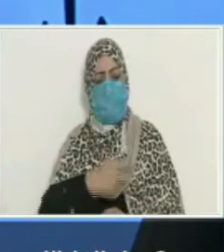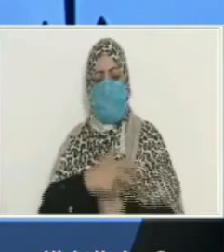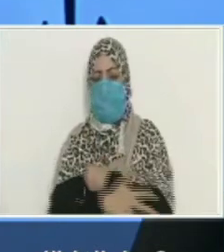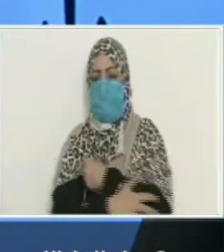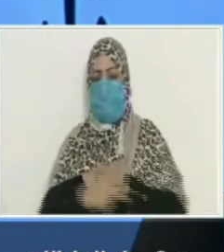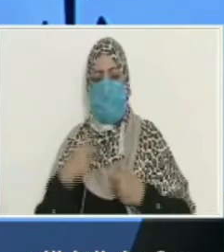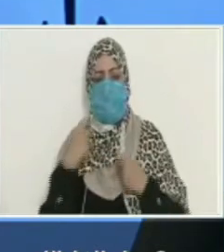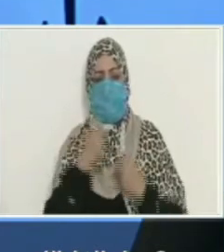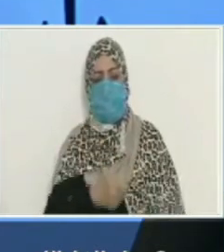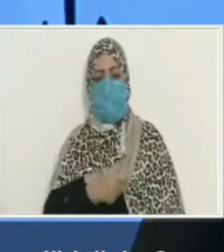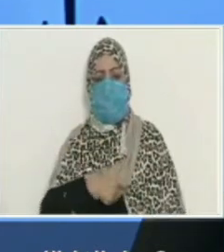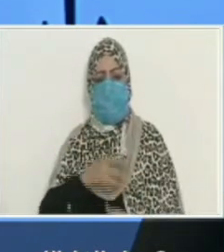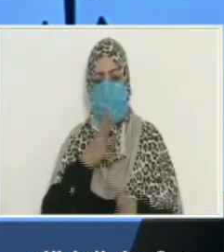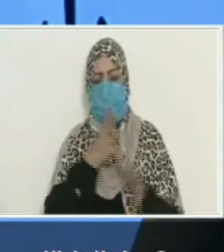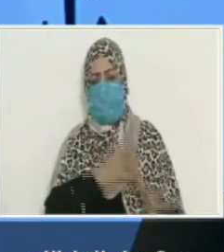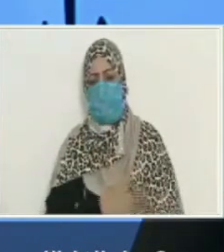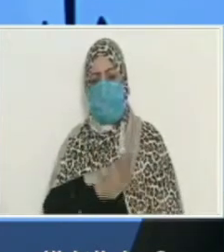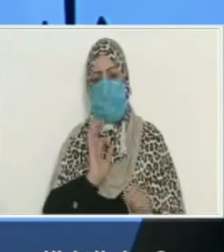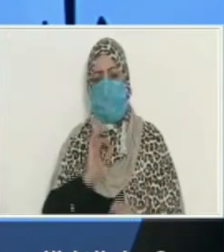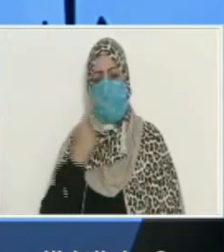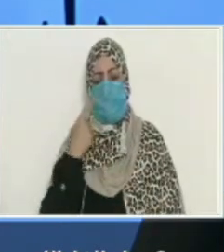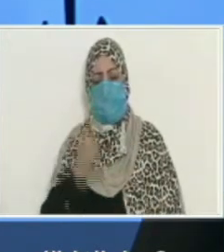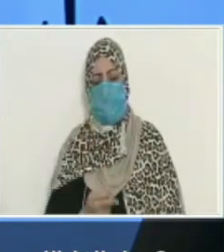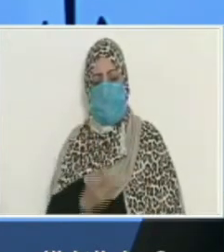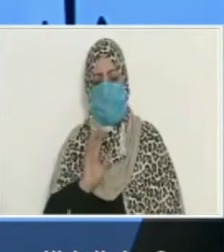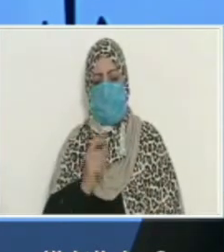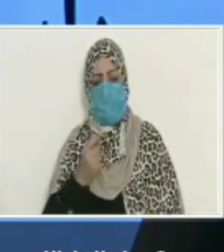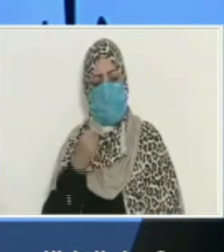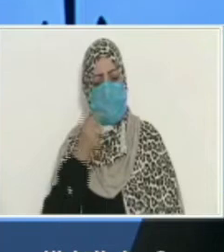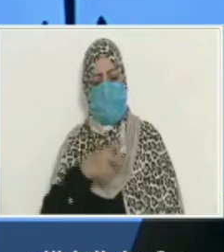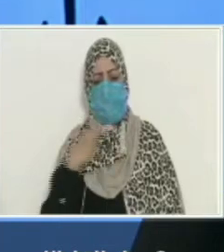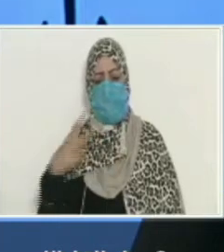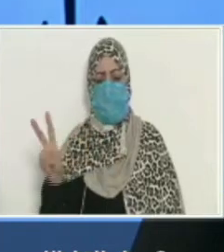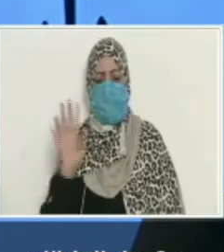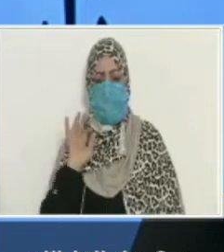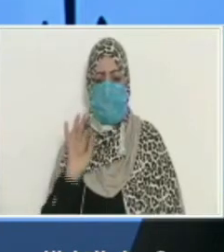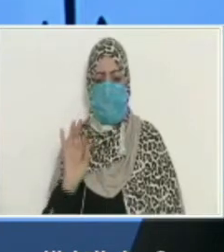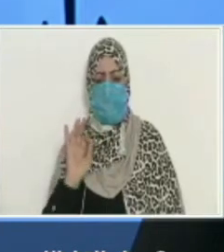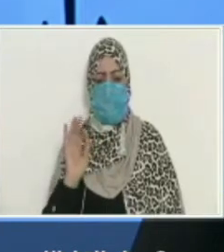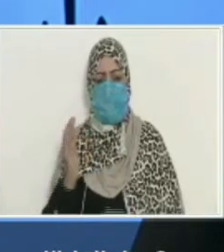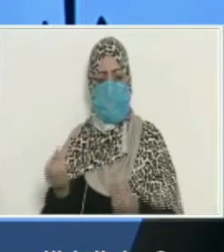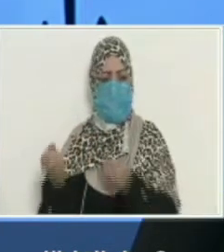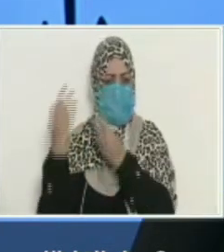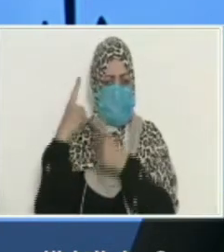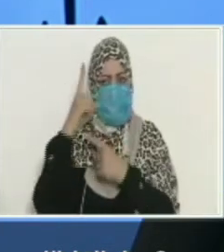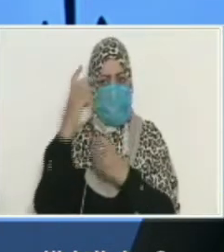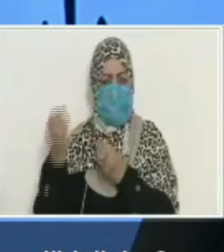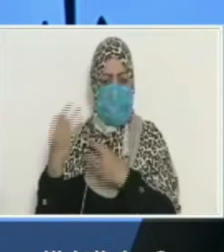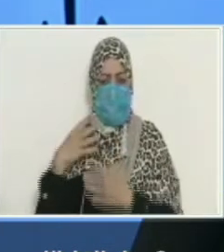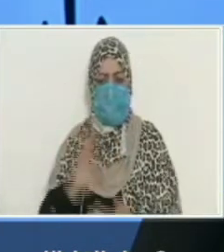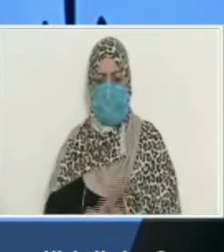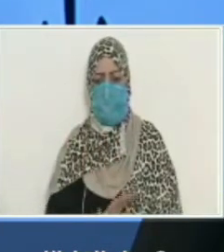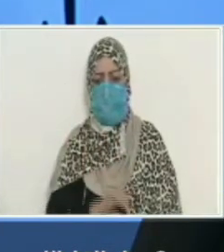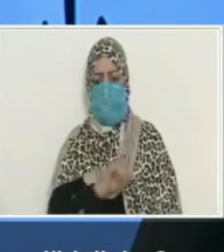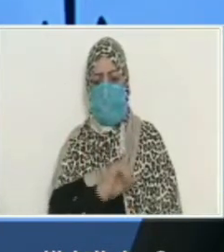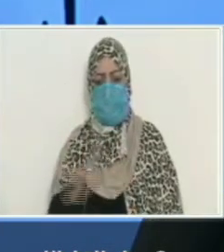تزيه إن شاء الله تعالى، ولا يقال له بحال من الأحوال إنها لا تزي، ولا يقال له بحال من الأحوال إنها باطلة حتى على